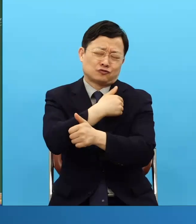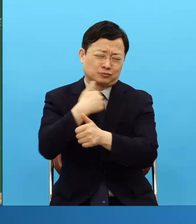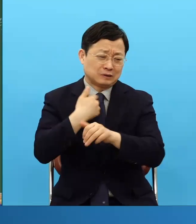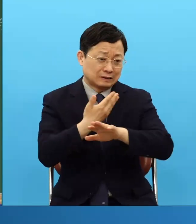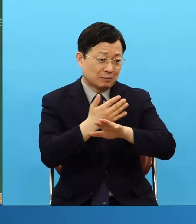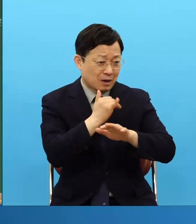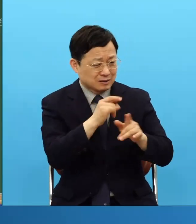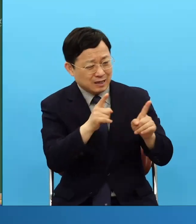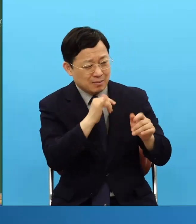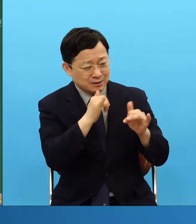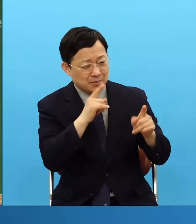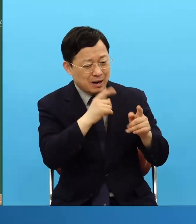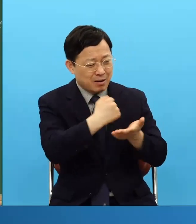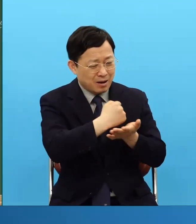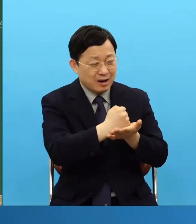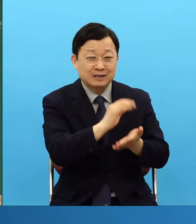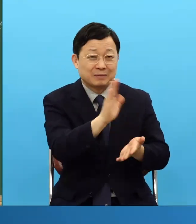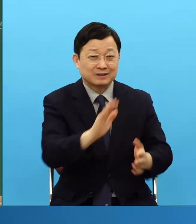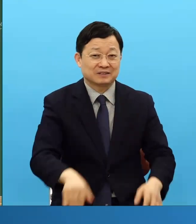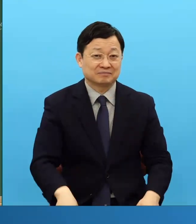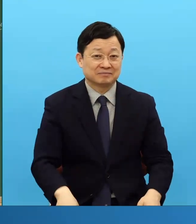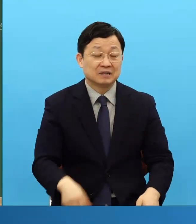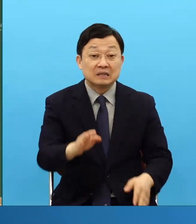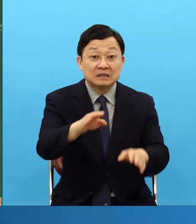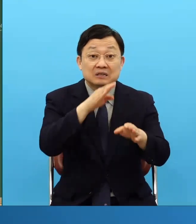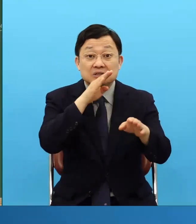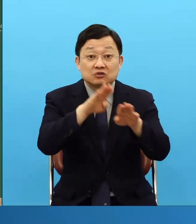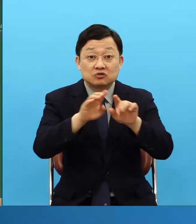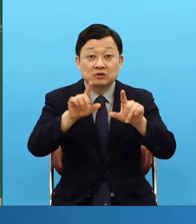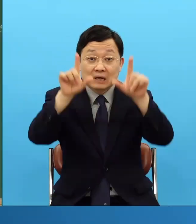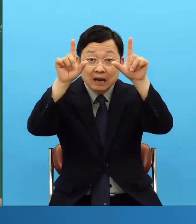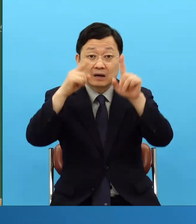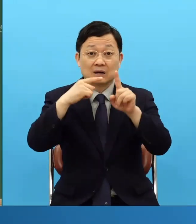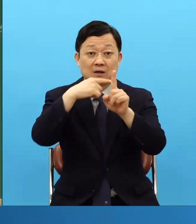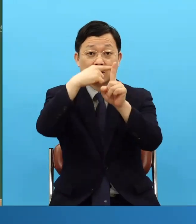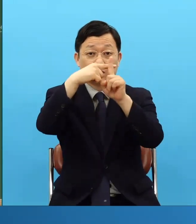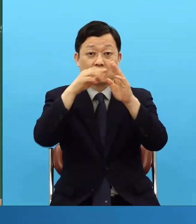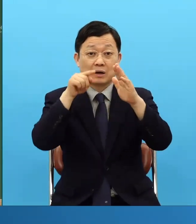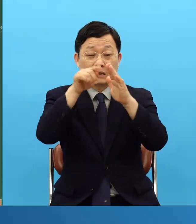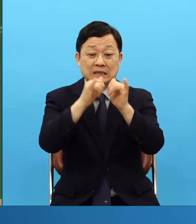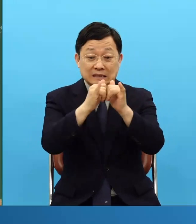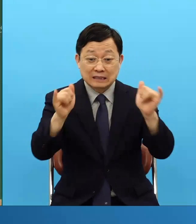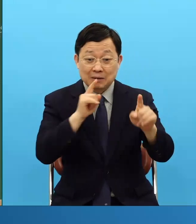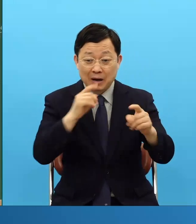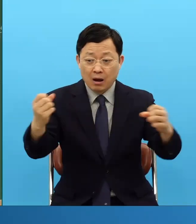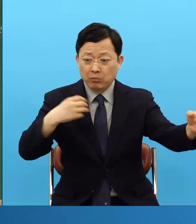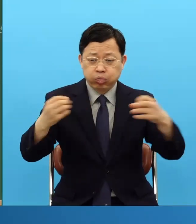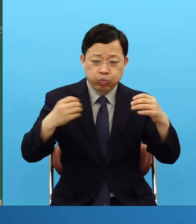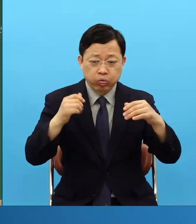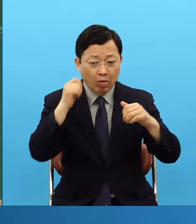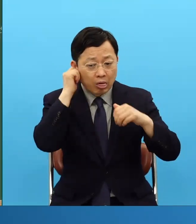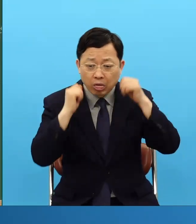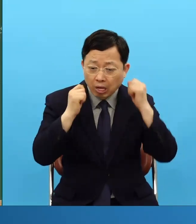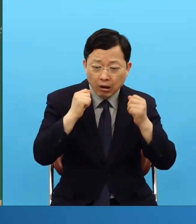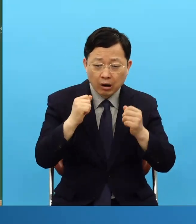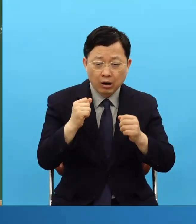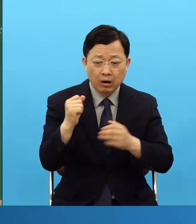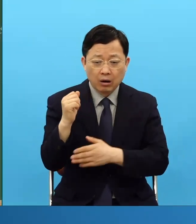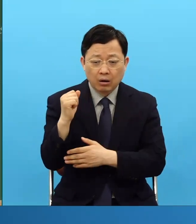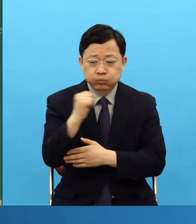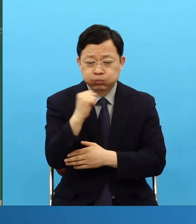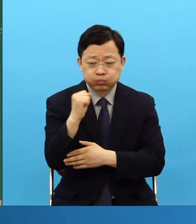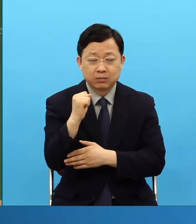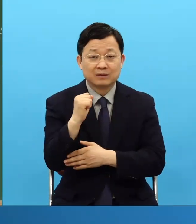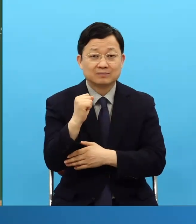see 대부분의 this. 중직자들은 교회 가서 주일날 사람 소리 듣고 옵니다. But the majority of church offers, when they go to 그렇잖아요. church on the Lord's Day, they listen to people's words. Isn't that so?